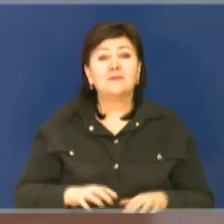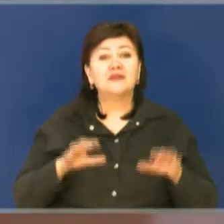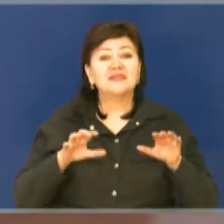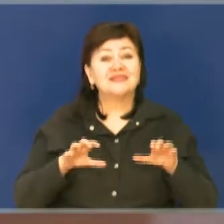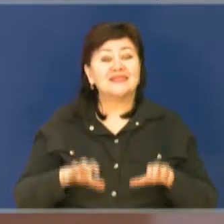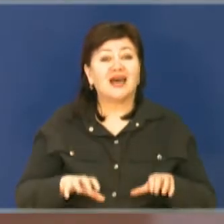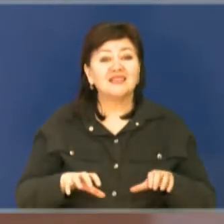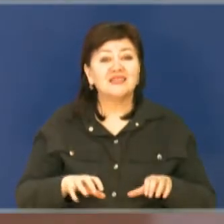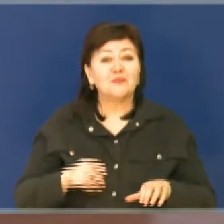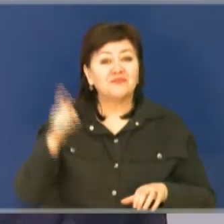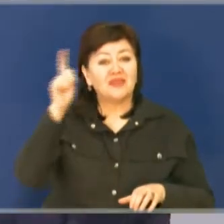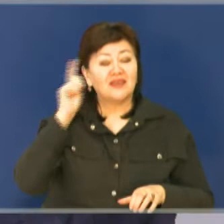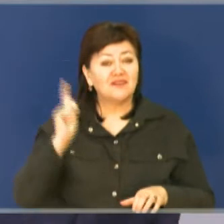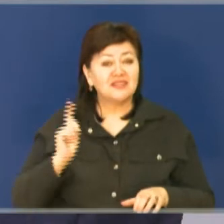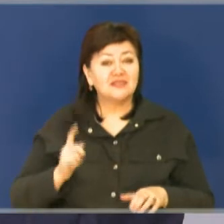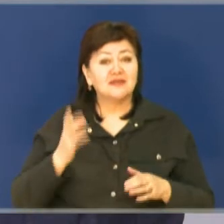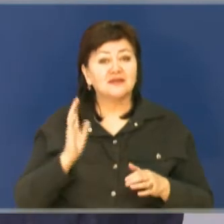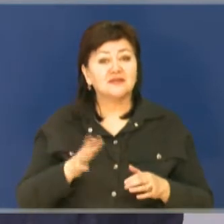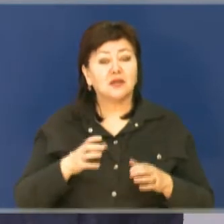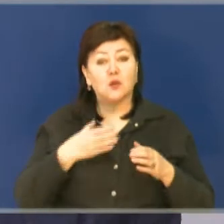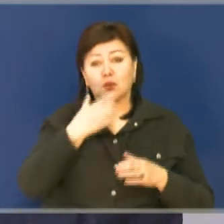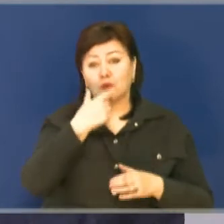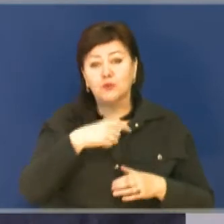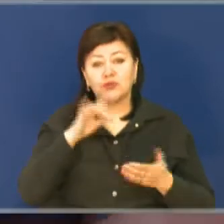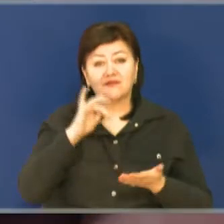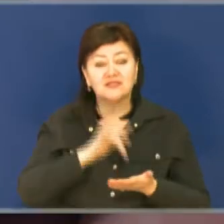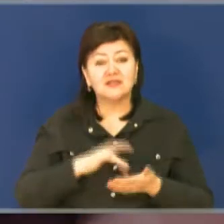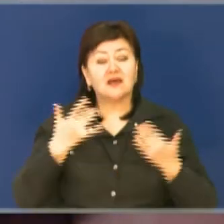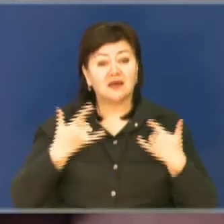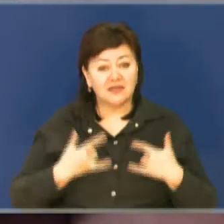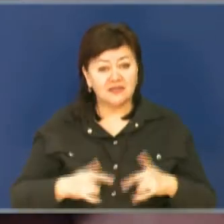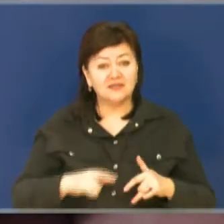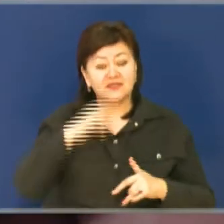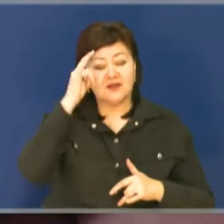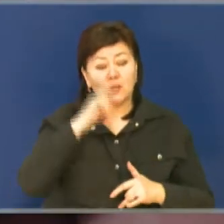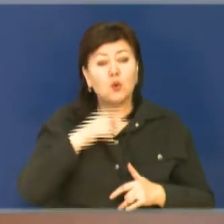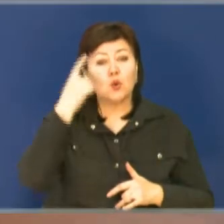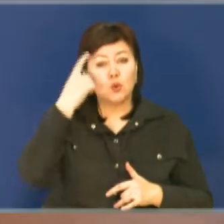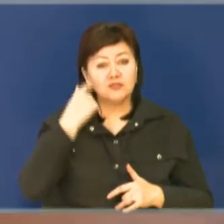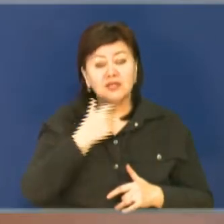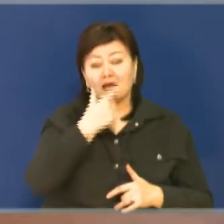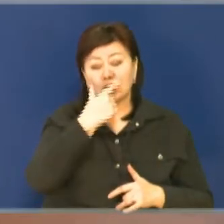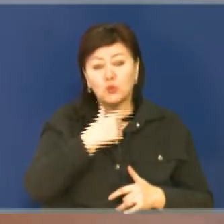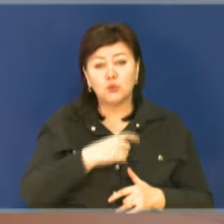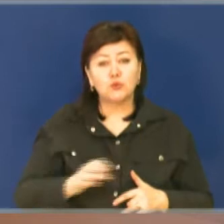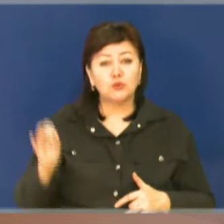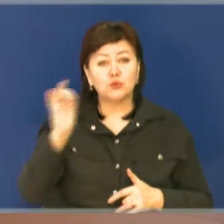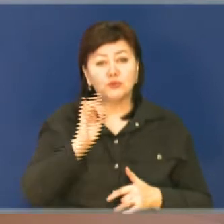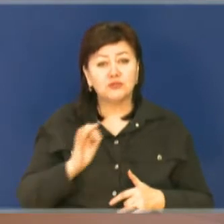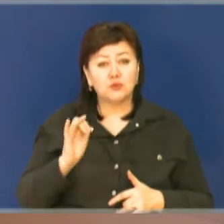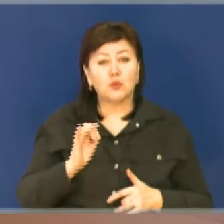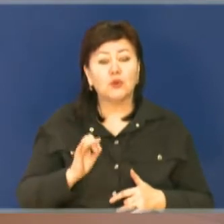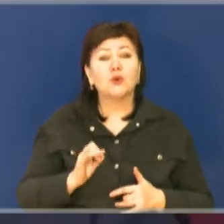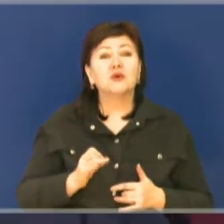этнокультурного центра Аркадий Резник родился в Казахстане, как и его отец. Но он хорошо знает традиции, культуру и историю своего